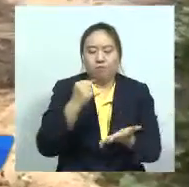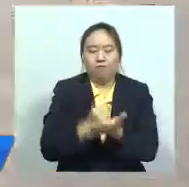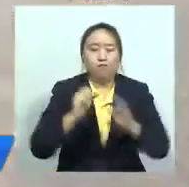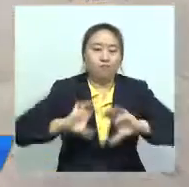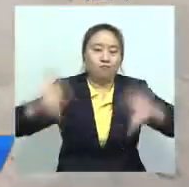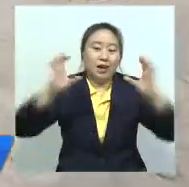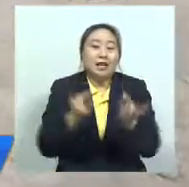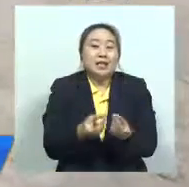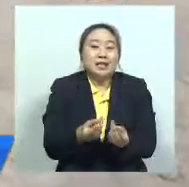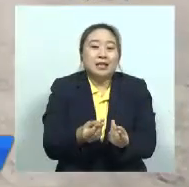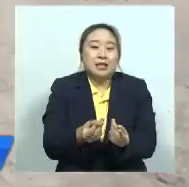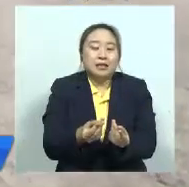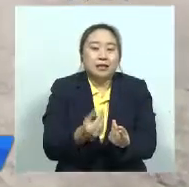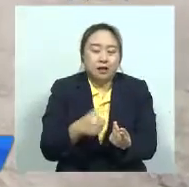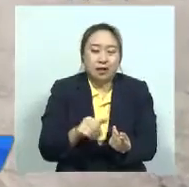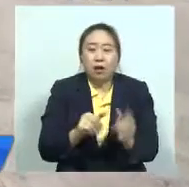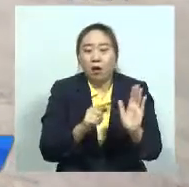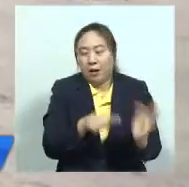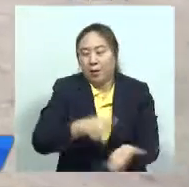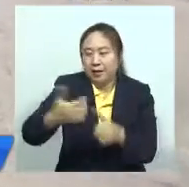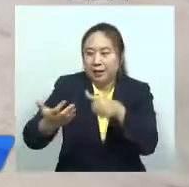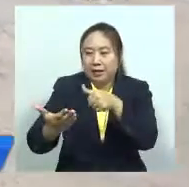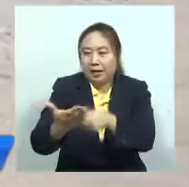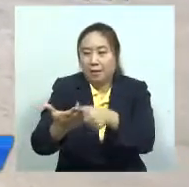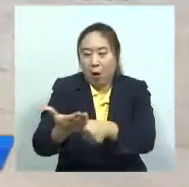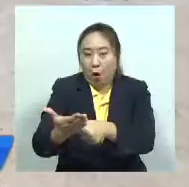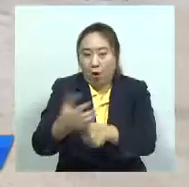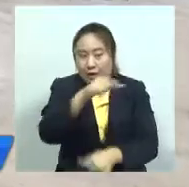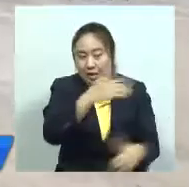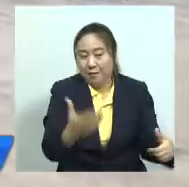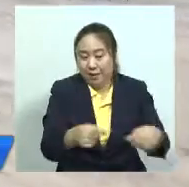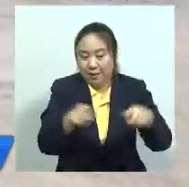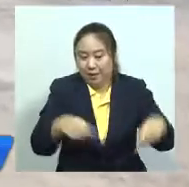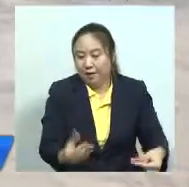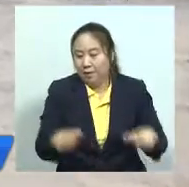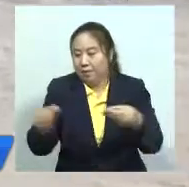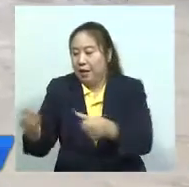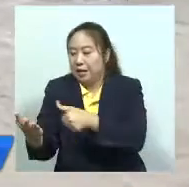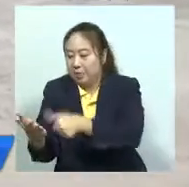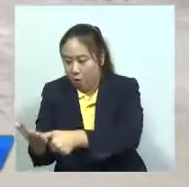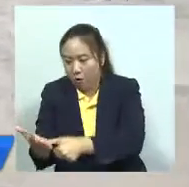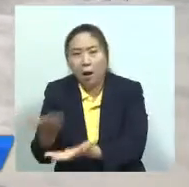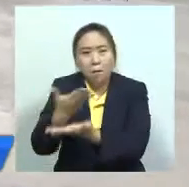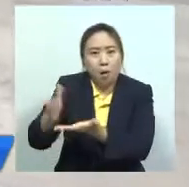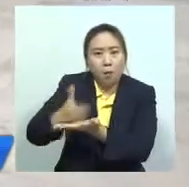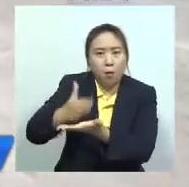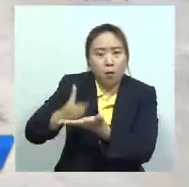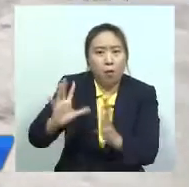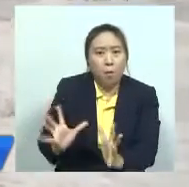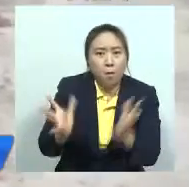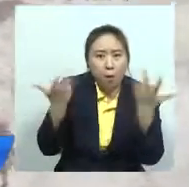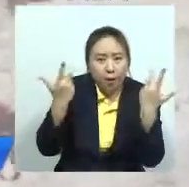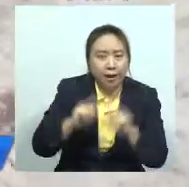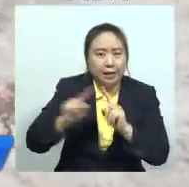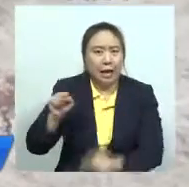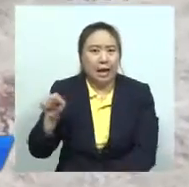ที่พ่อตานายวรยุทธนำไปจำนองไว้กับนายสุริฟัตจนกระทั่งมีการผ่อนชำระหมดแล้วแต่ว่